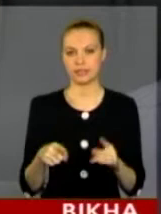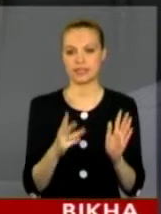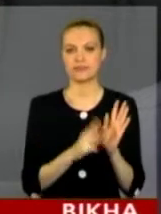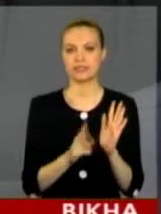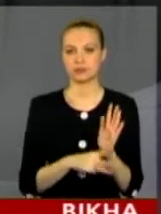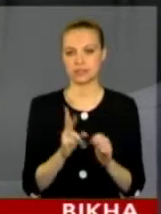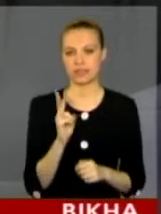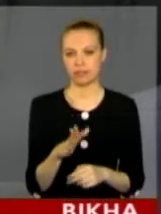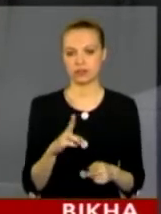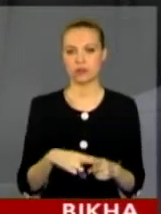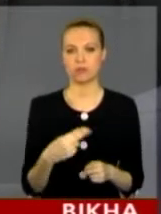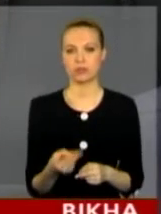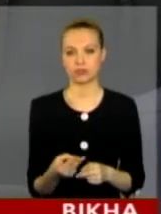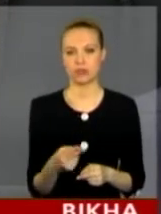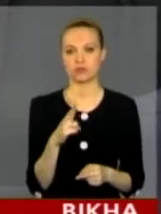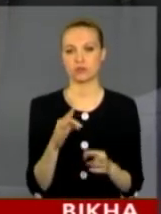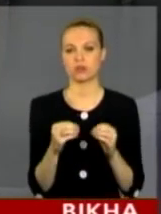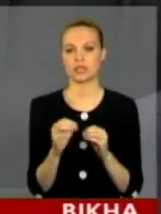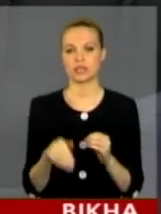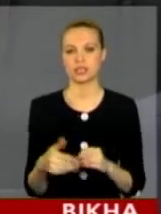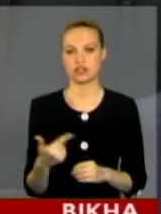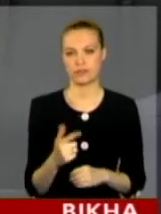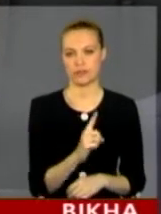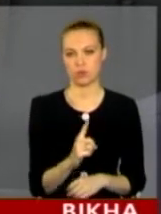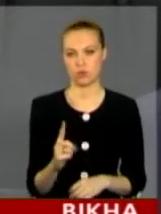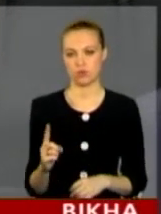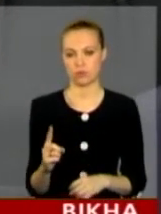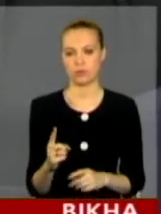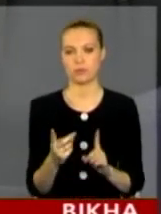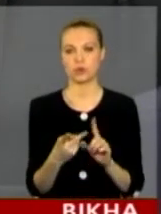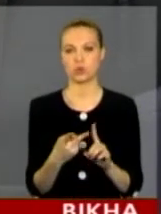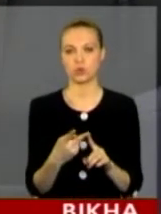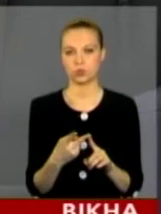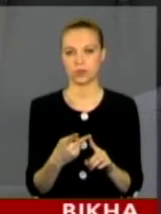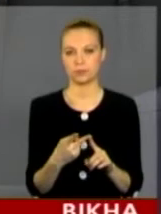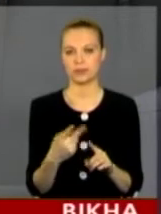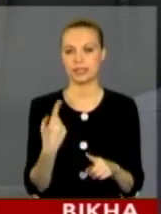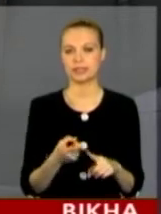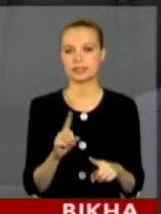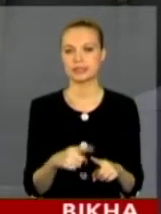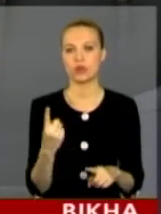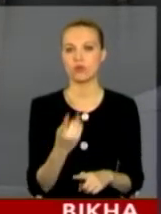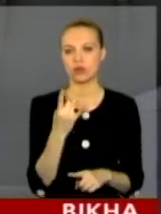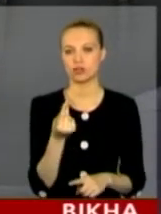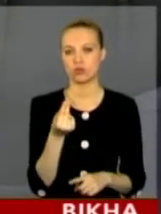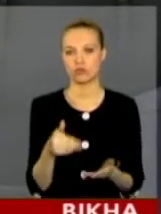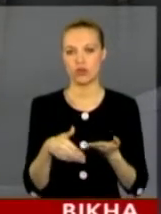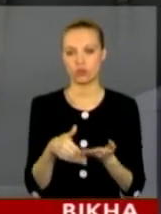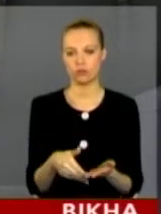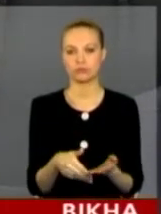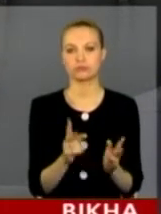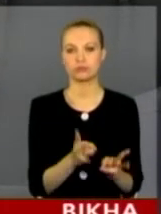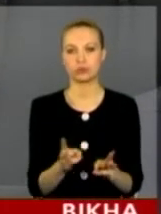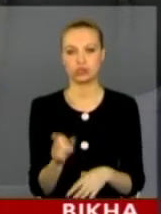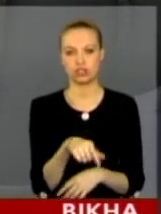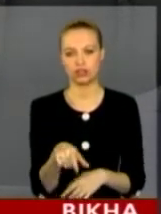80 квартирах, компенсацію по 10 тисяч гривень кожному. Друге – це одноразова грошова допомога